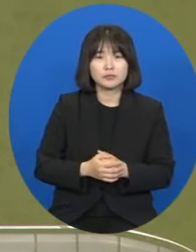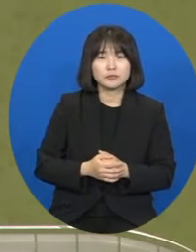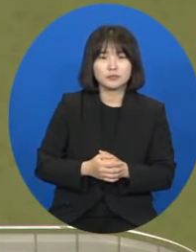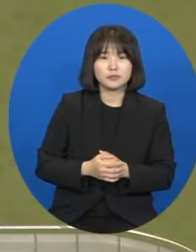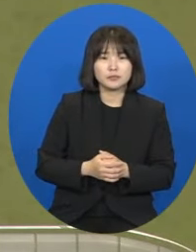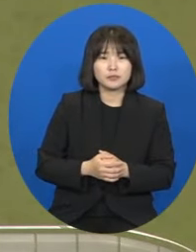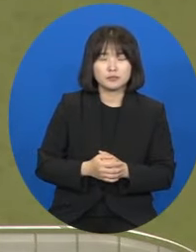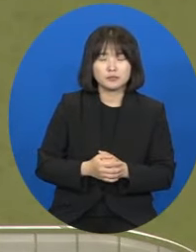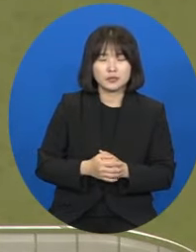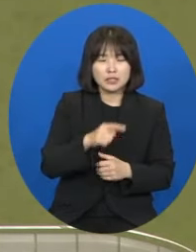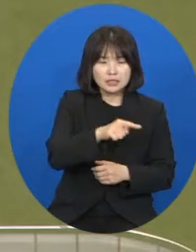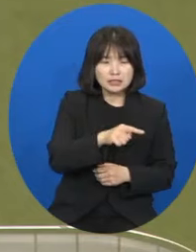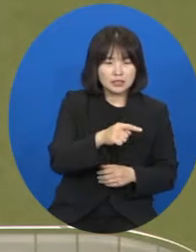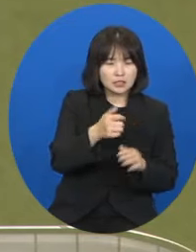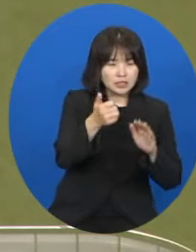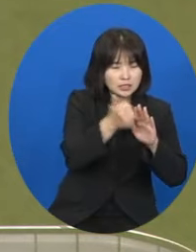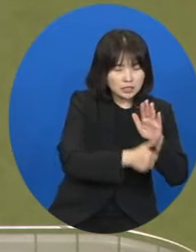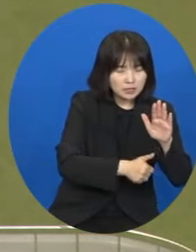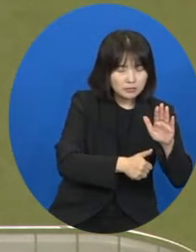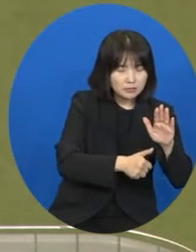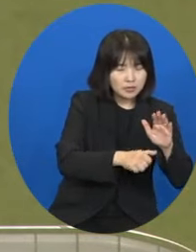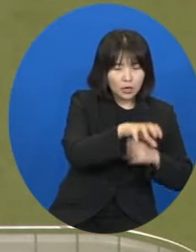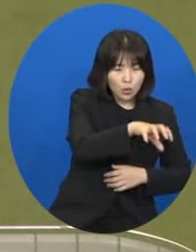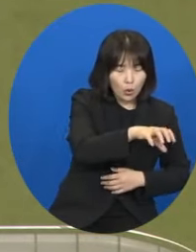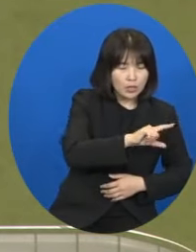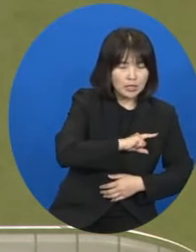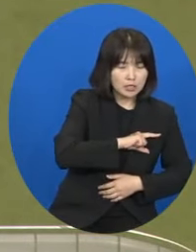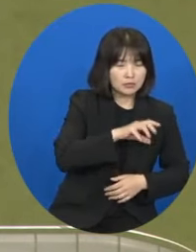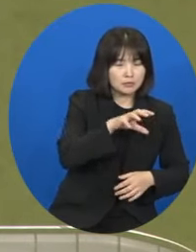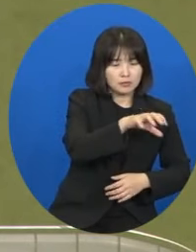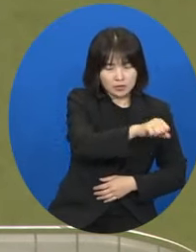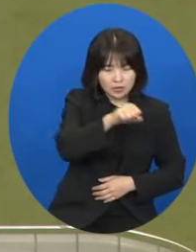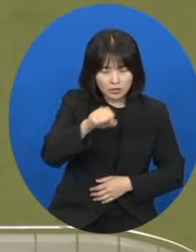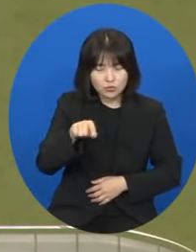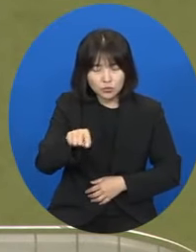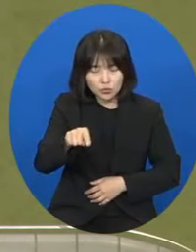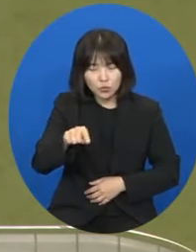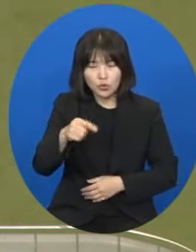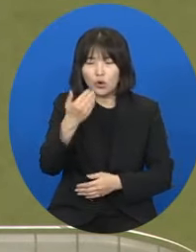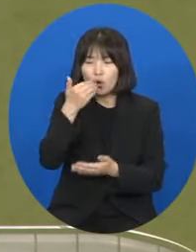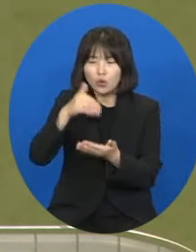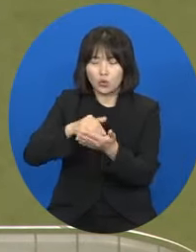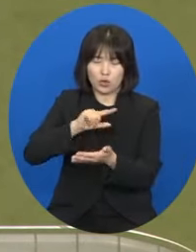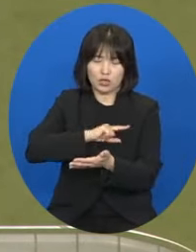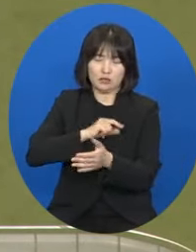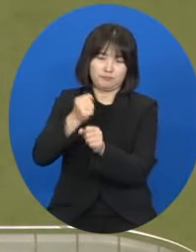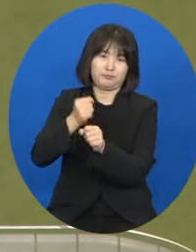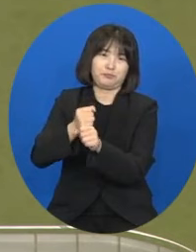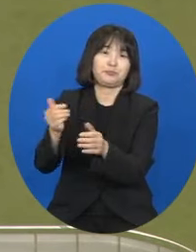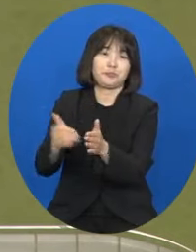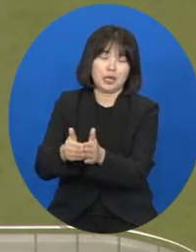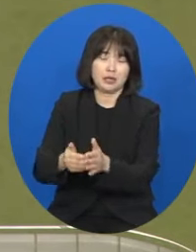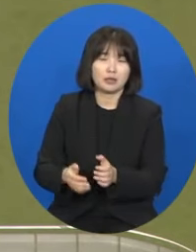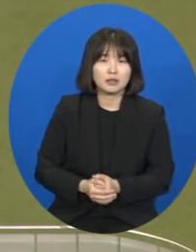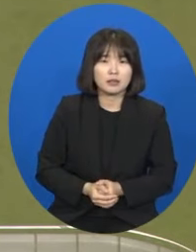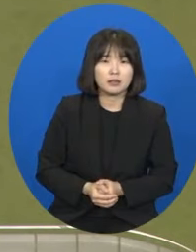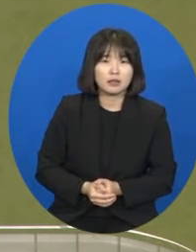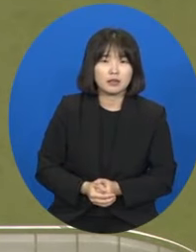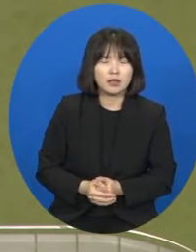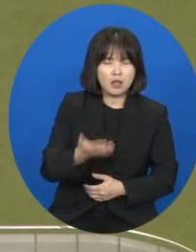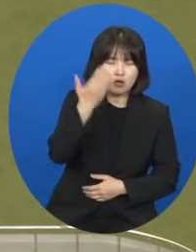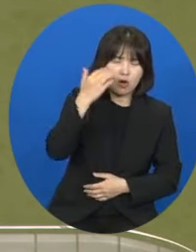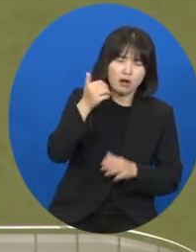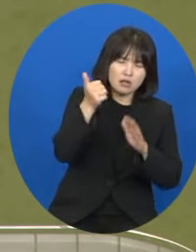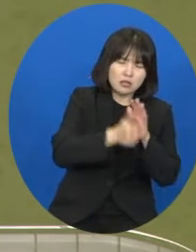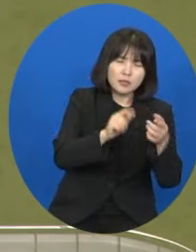에베네스라고 하는 지명을 가져와서 오늘 이 돌의 이름으로 새겨버린 겁니다. 너희는 더 이상 그 과거의 실패에 머물러 있지 마.